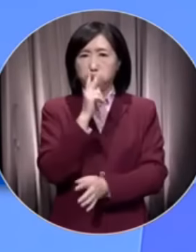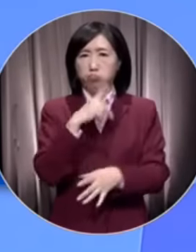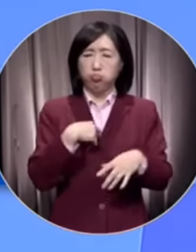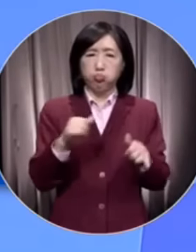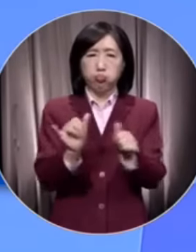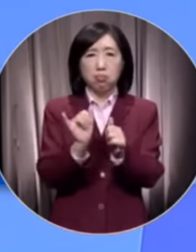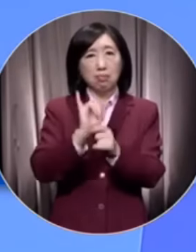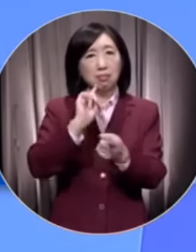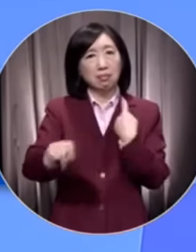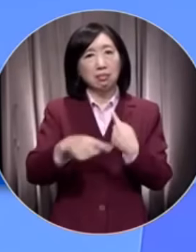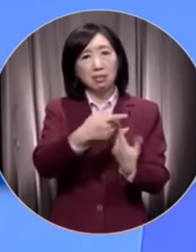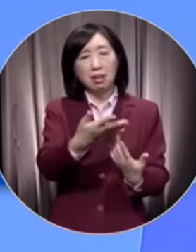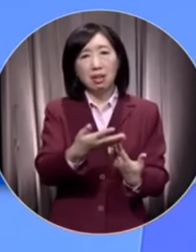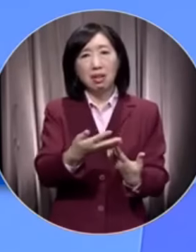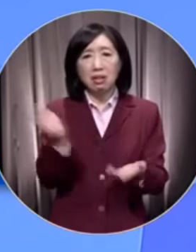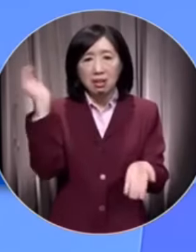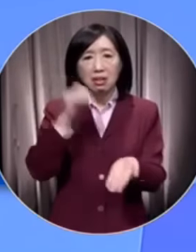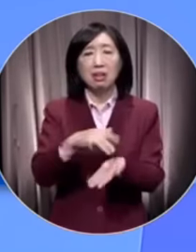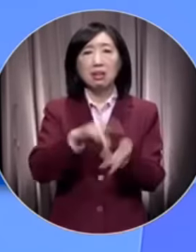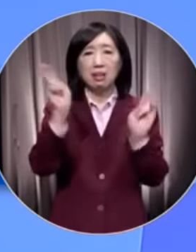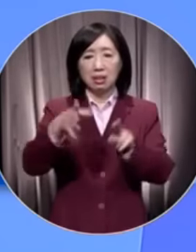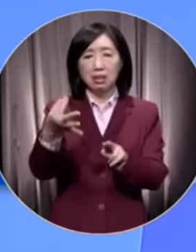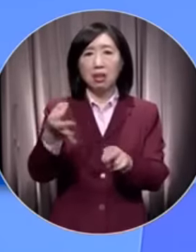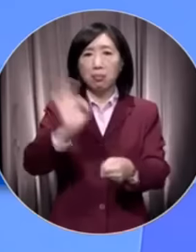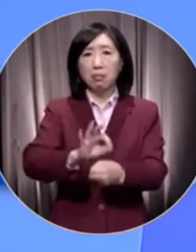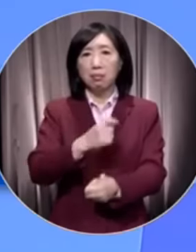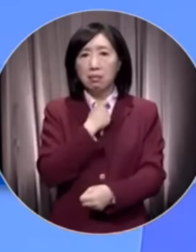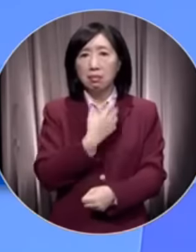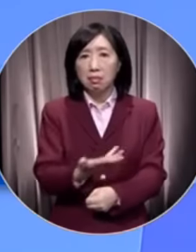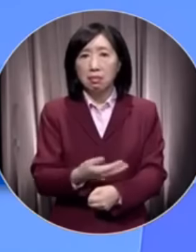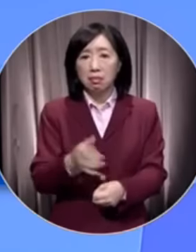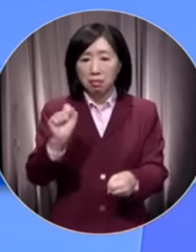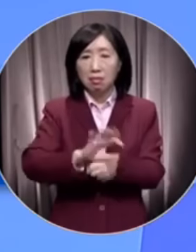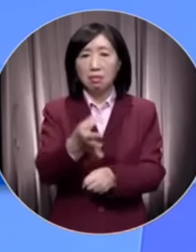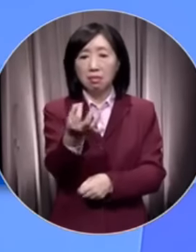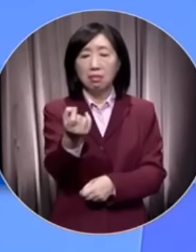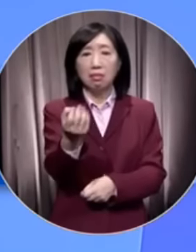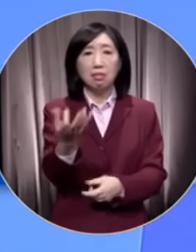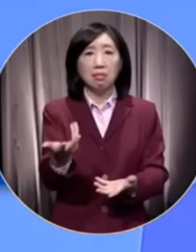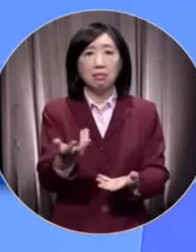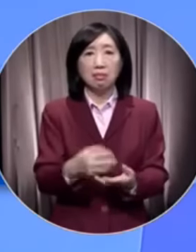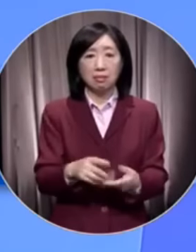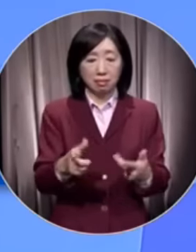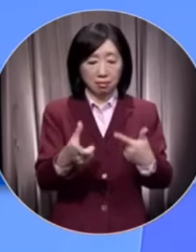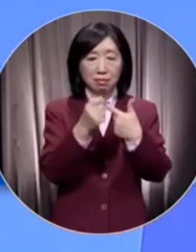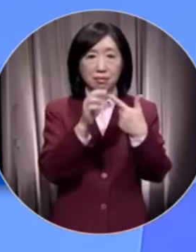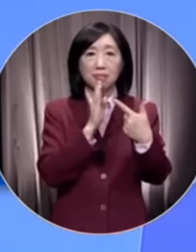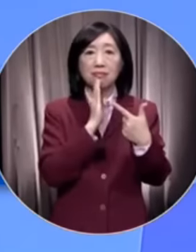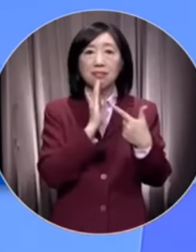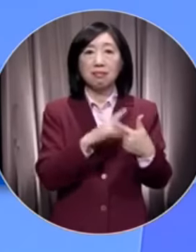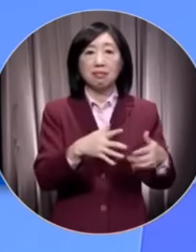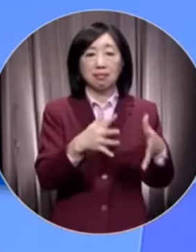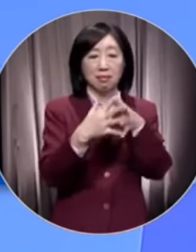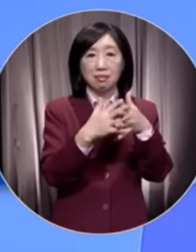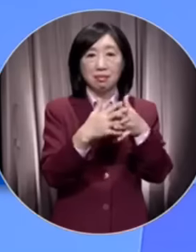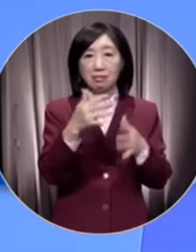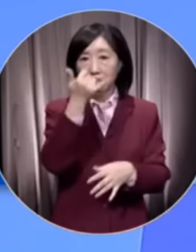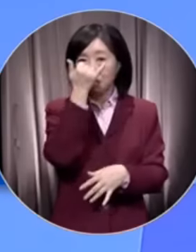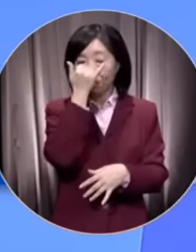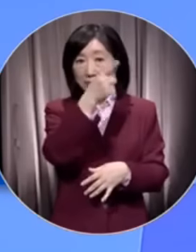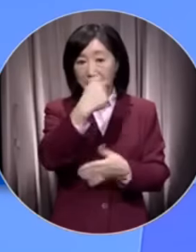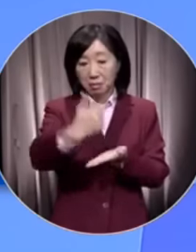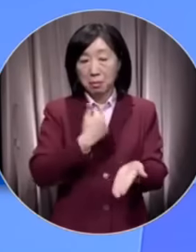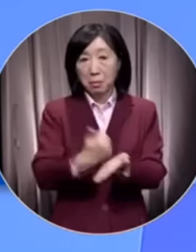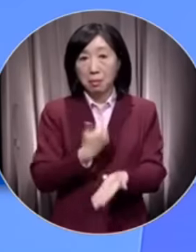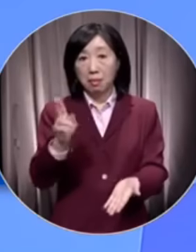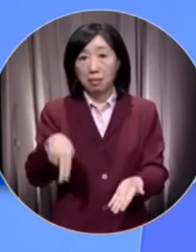醋，到底要不要涨电价？要涨，涨多少？第六，美猪开放，我主张根